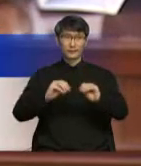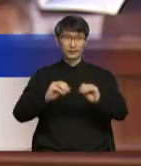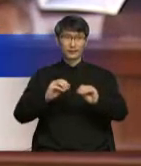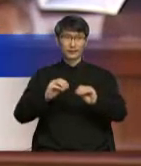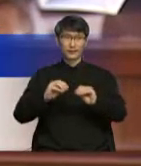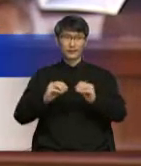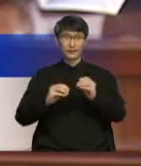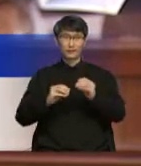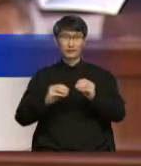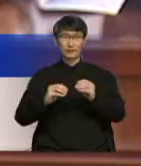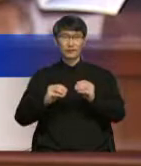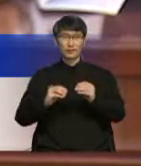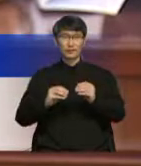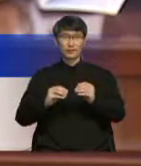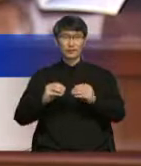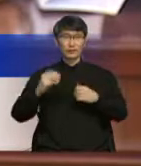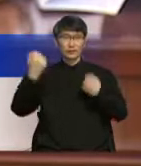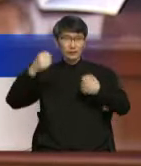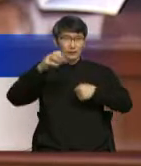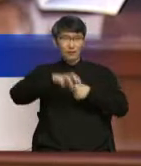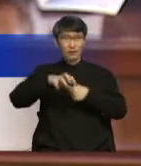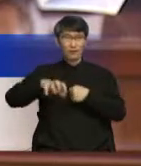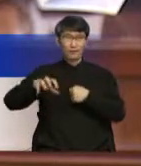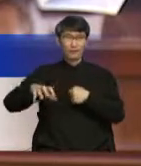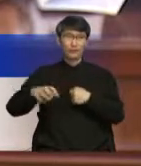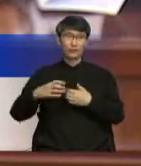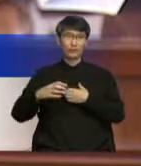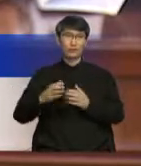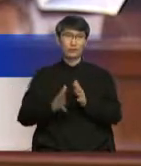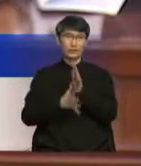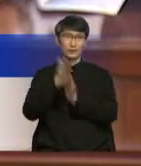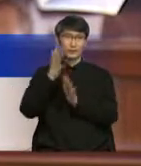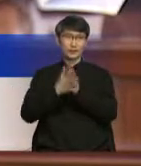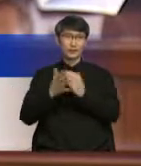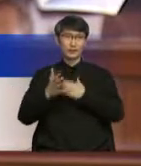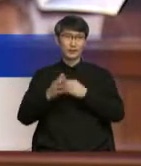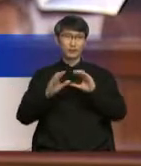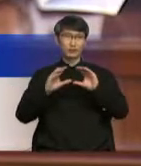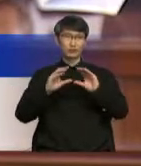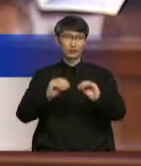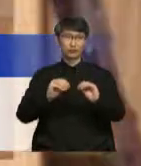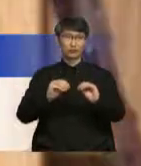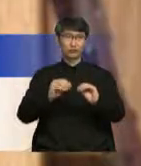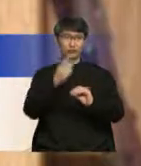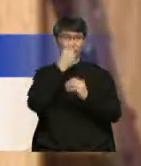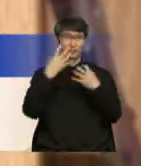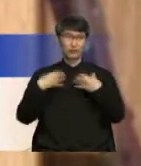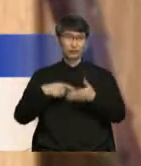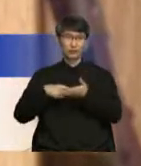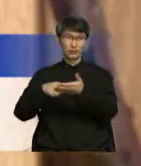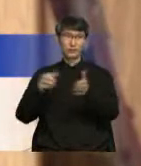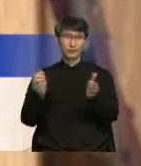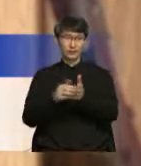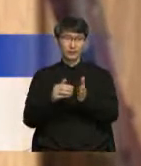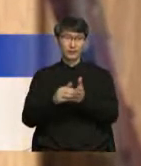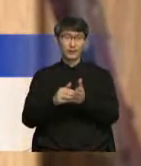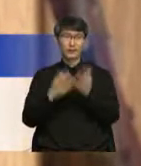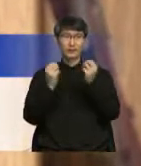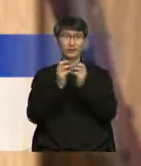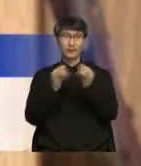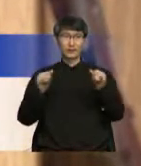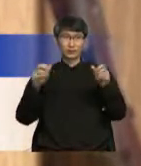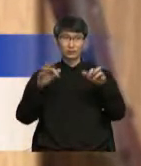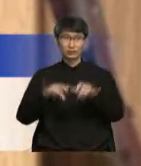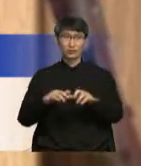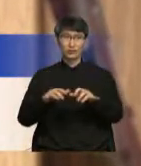drama 그렇게 날 풀 것들 동안 어 넘어 의미한다 있으냐 대리로 음